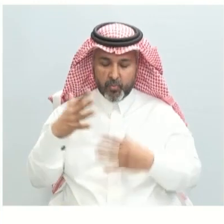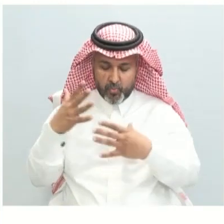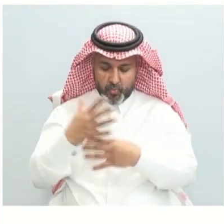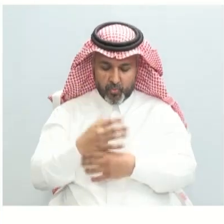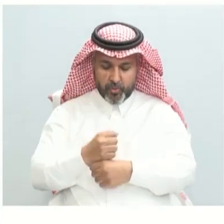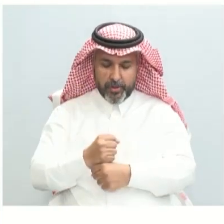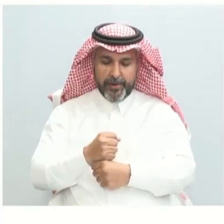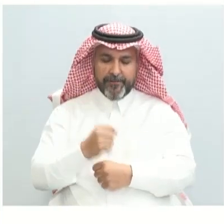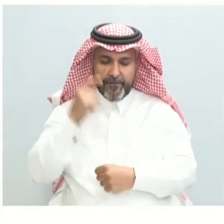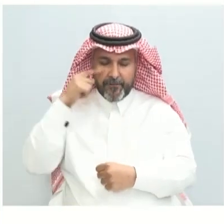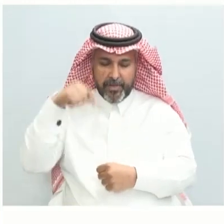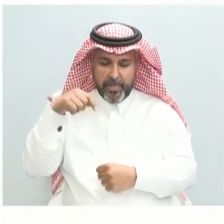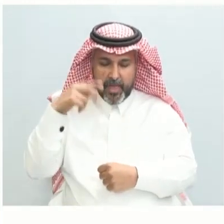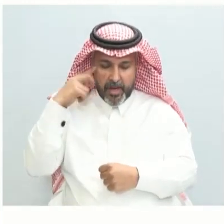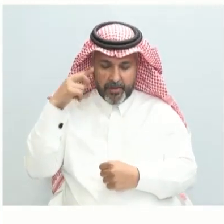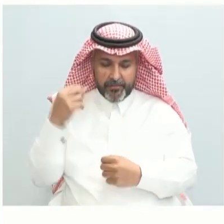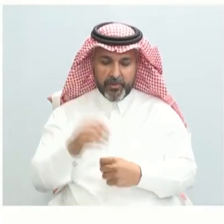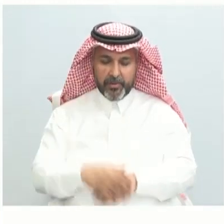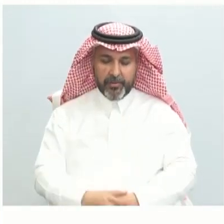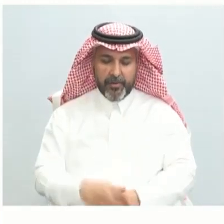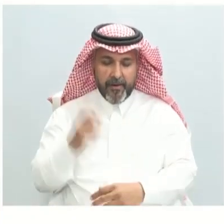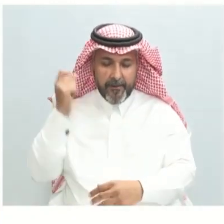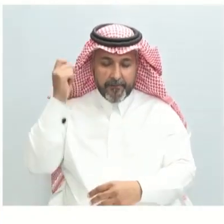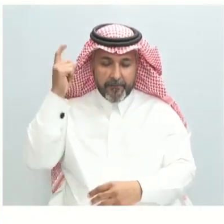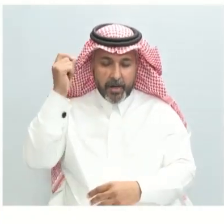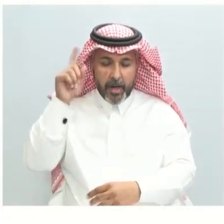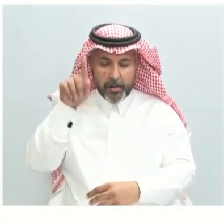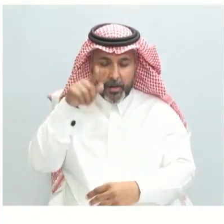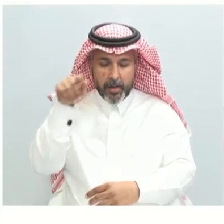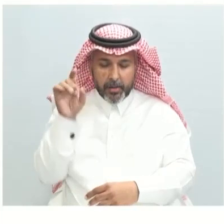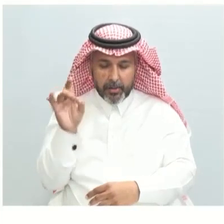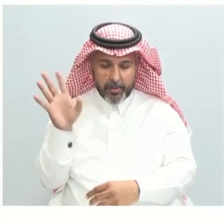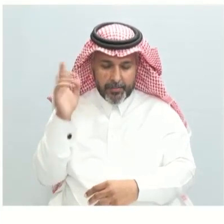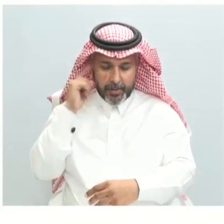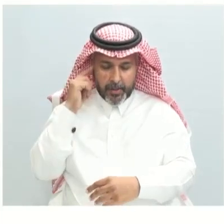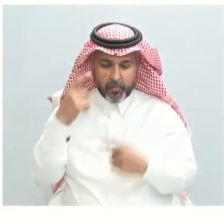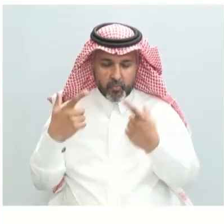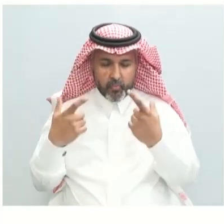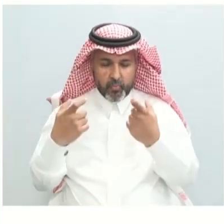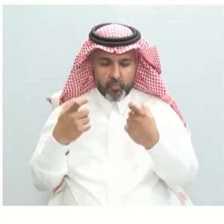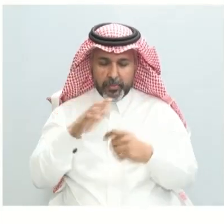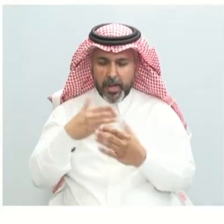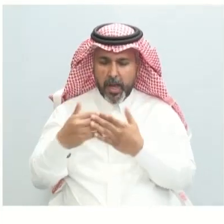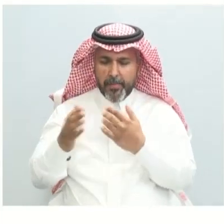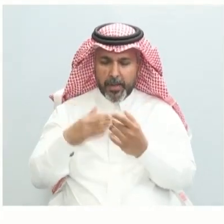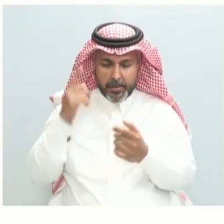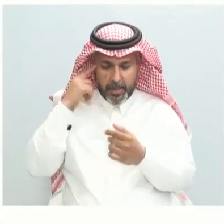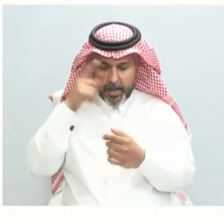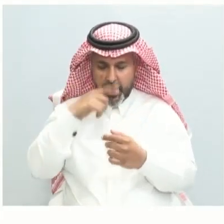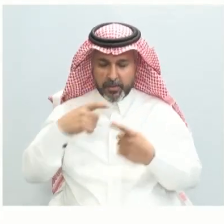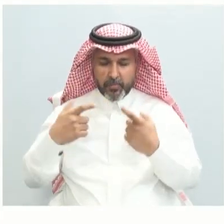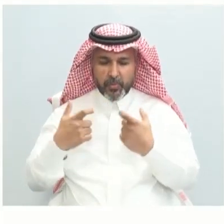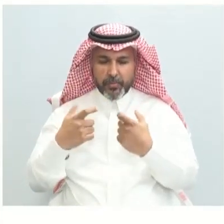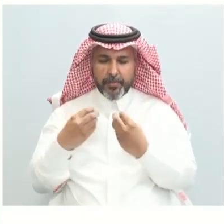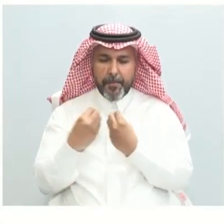وتحقيق التعاون والتكافل بين افراد مجتمعه ونبذ ما يؤثر